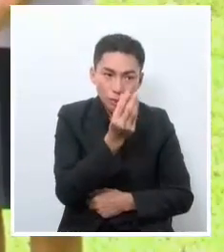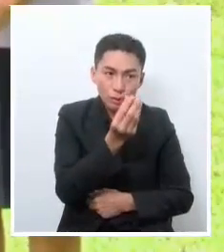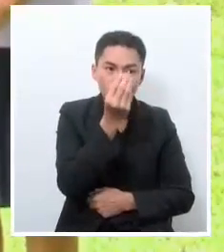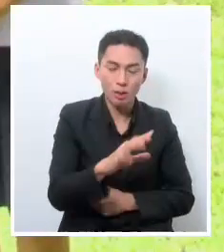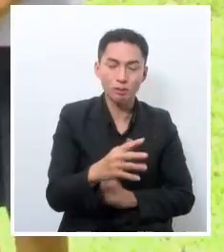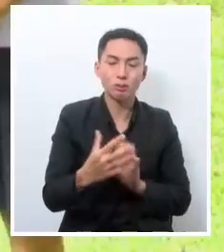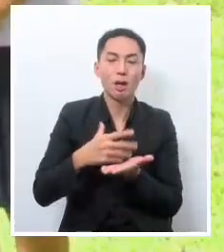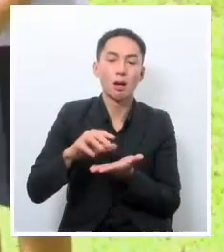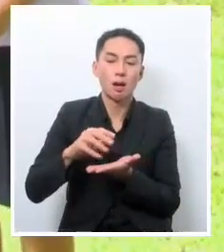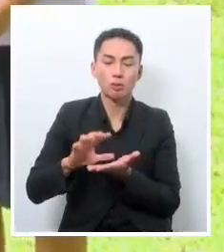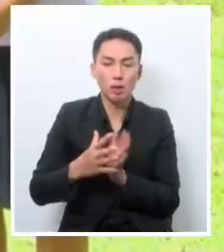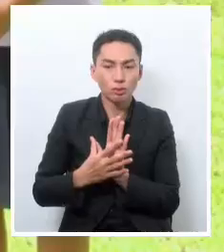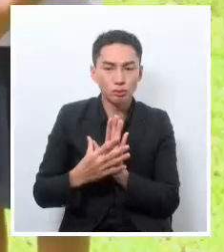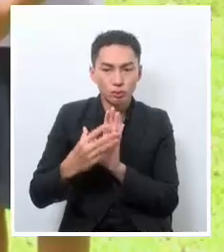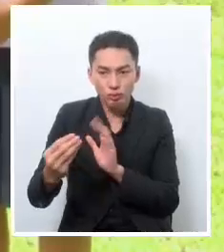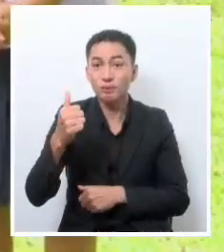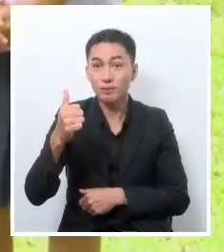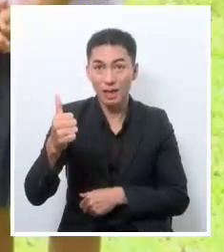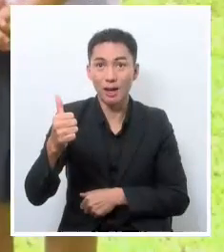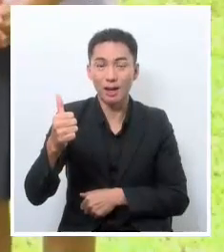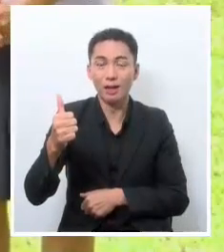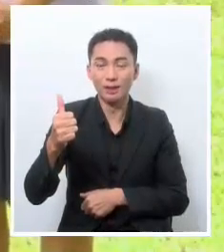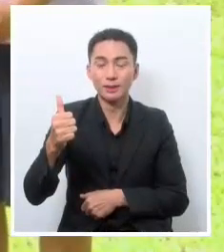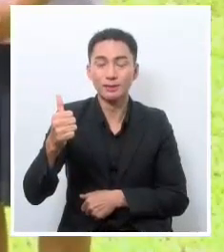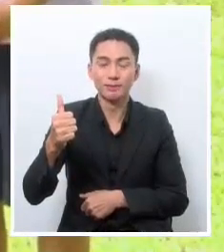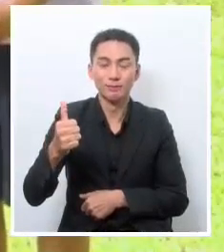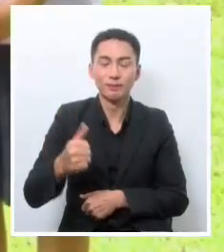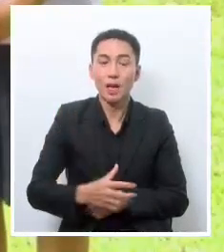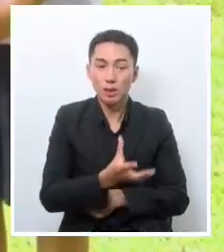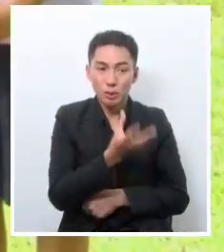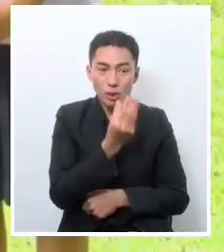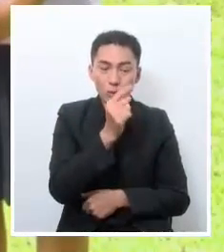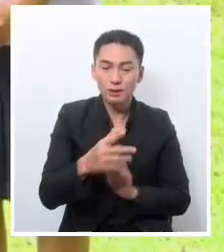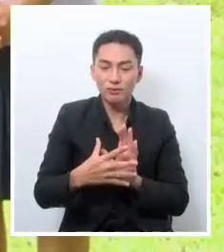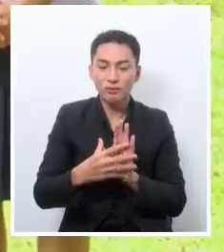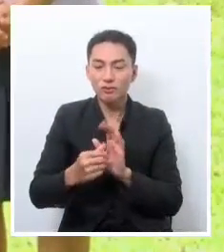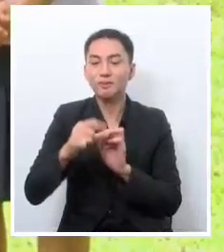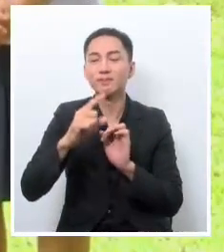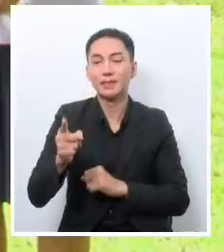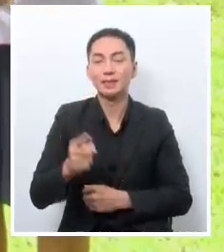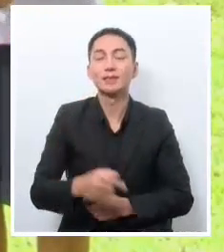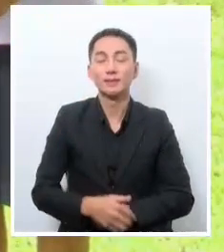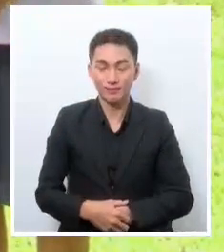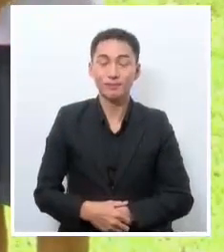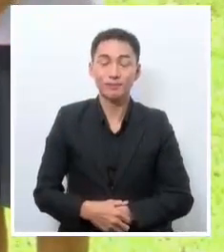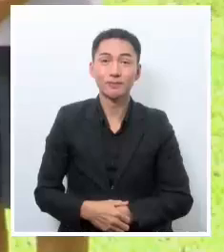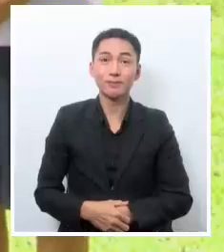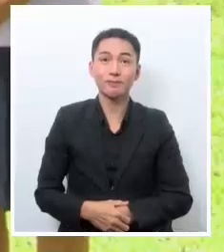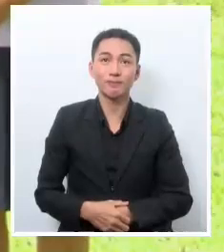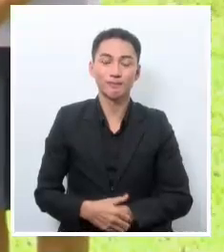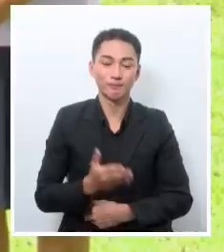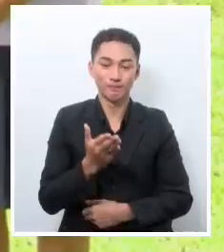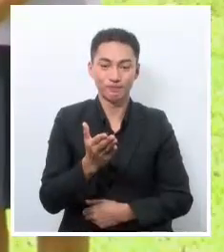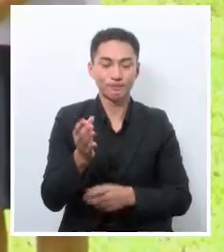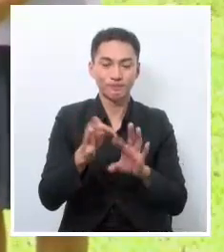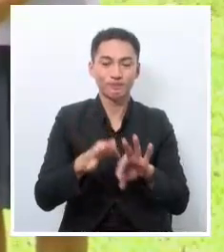เรียนรู้ผ่านสิ่งที่เป็นองค์ประกอบจริงๆอุทยานเทพระเกียรติบ้านหมากแข้่งตรงนี้ล่ะค่ะที่ทำให้